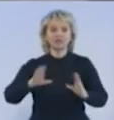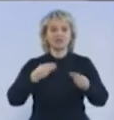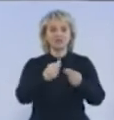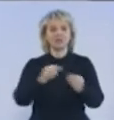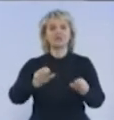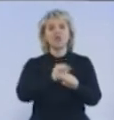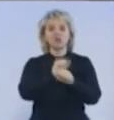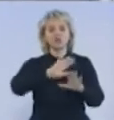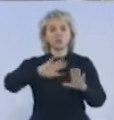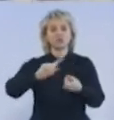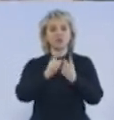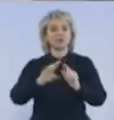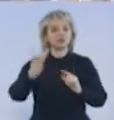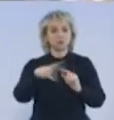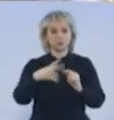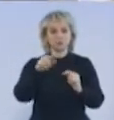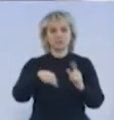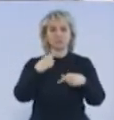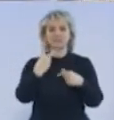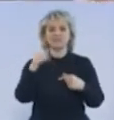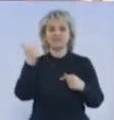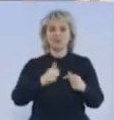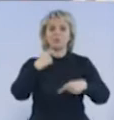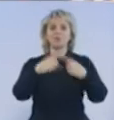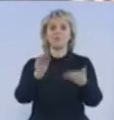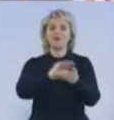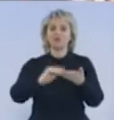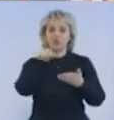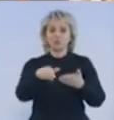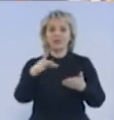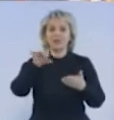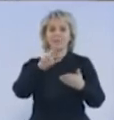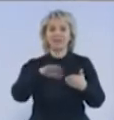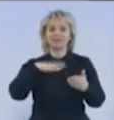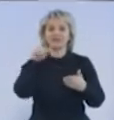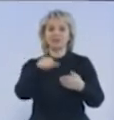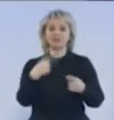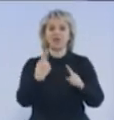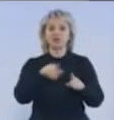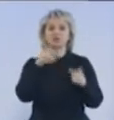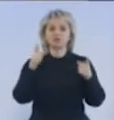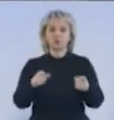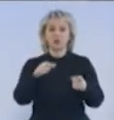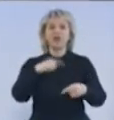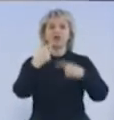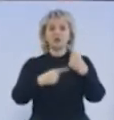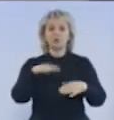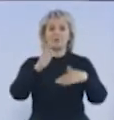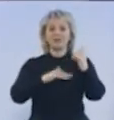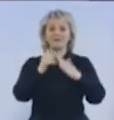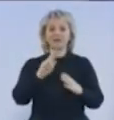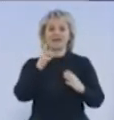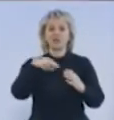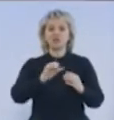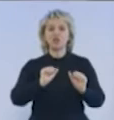в дойке после обработки не требуются. Через 2 недели процедуру повторят. Репеллента хватает именно на этот срок. Регулярная профилактика от